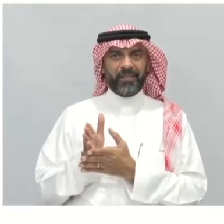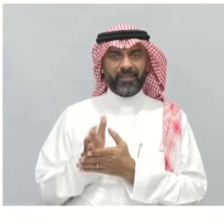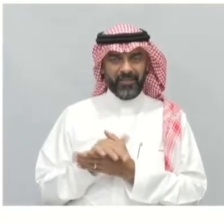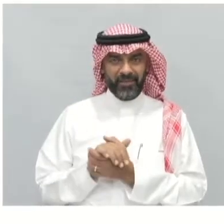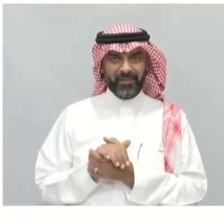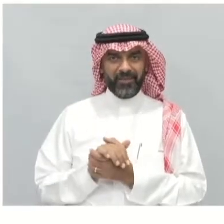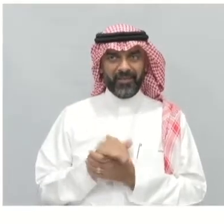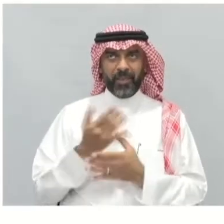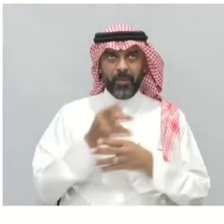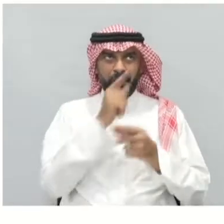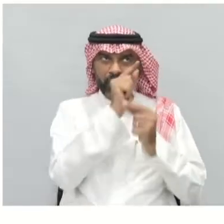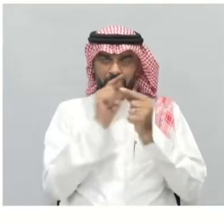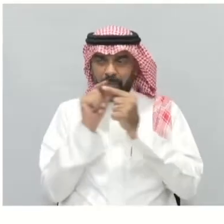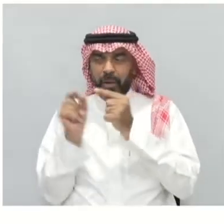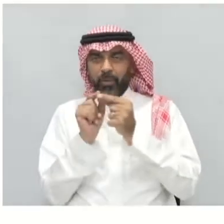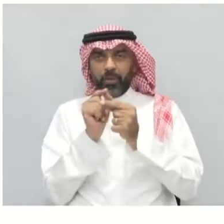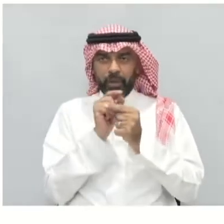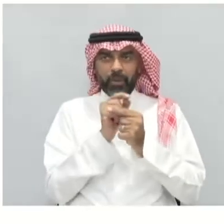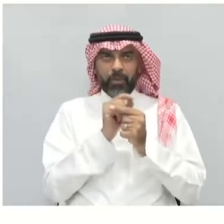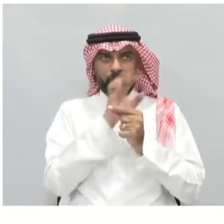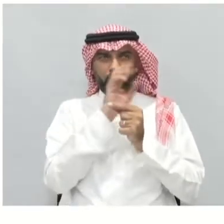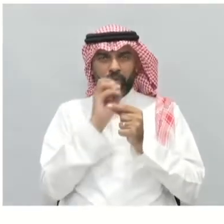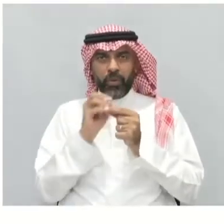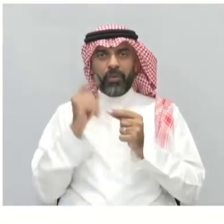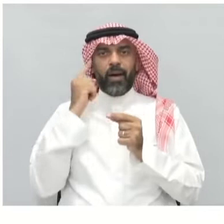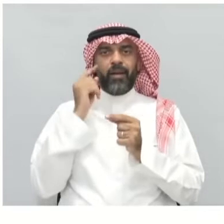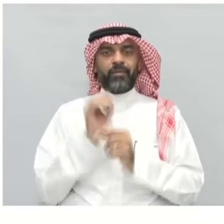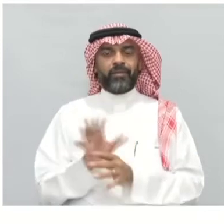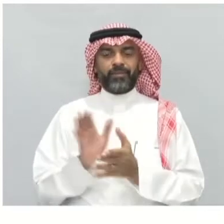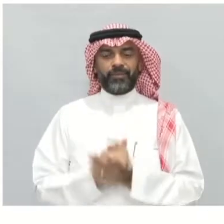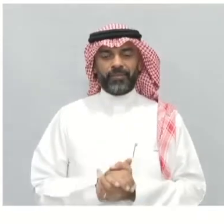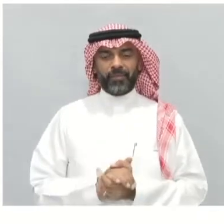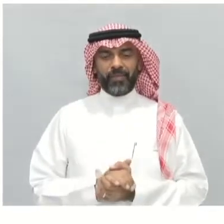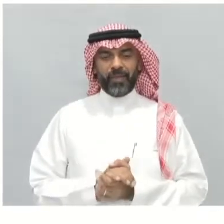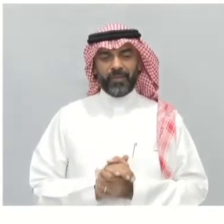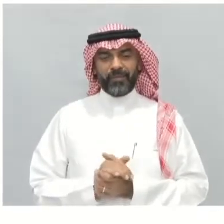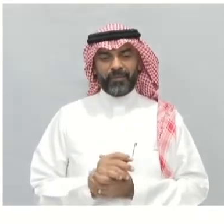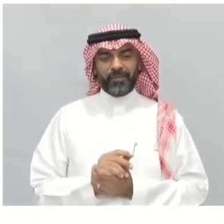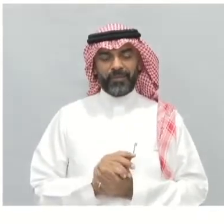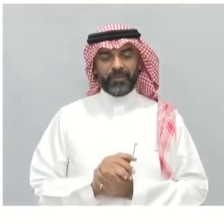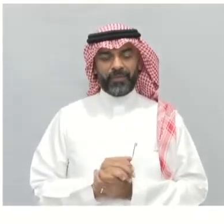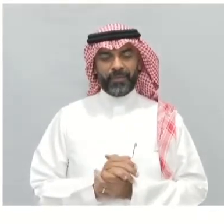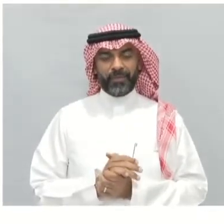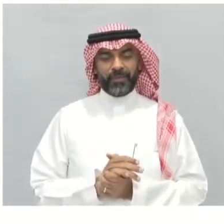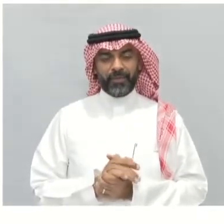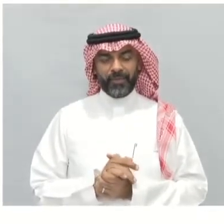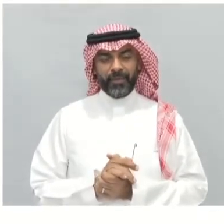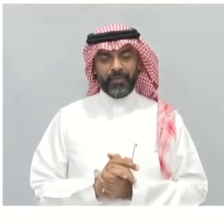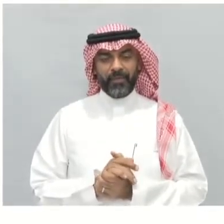سهله اصبح الان عندي عباره عن عباره عدديه